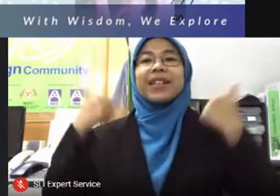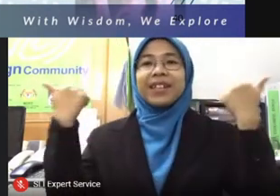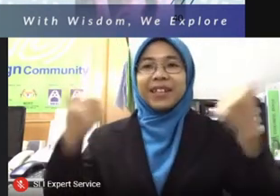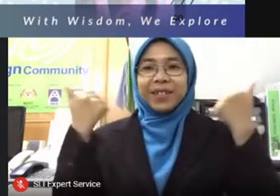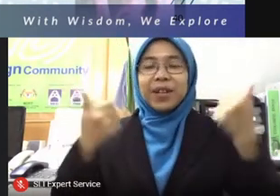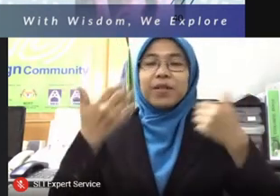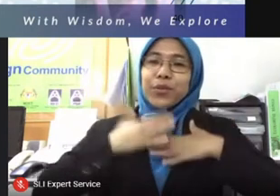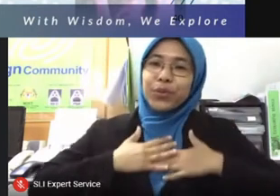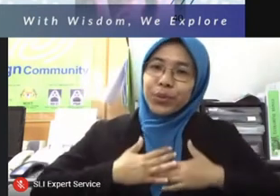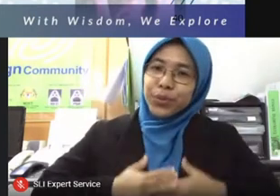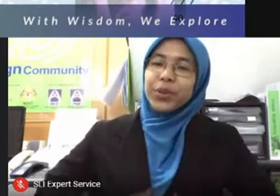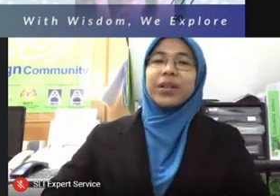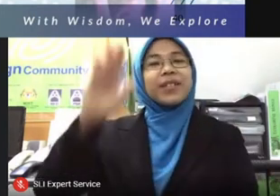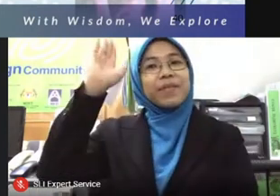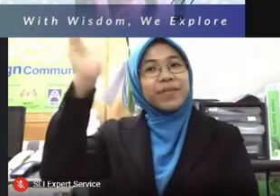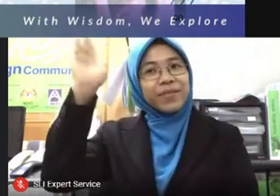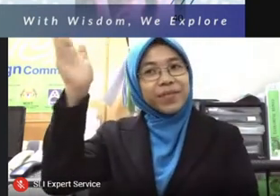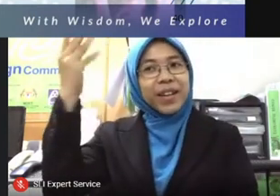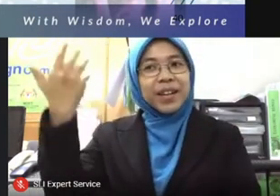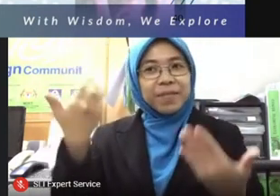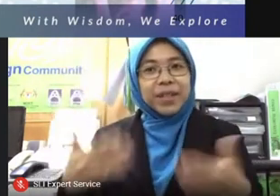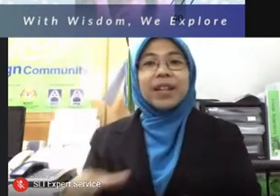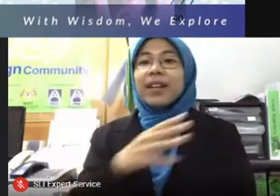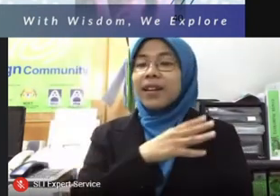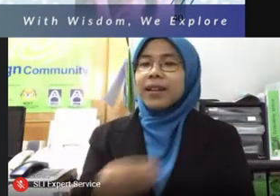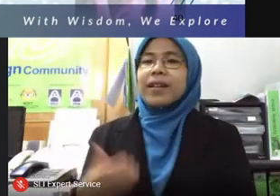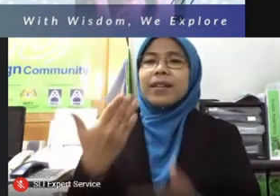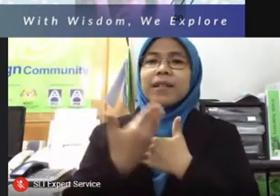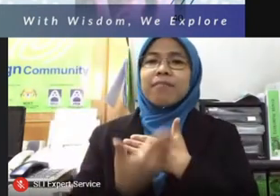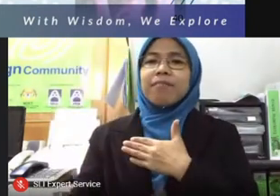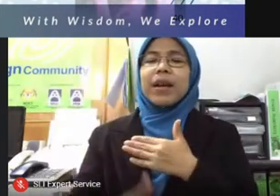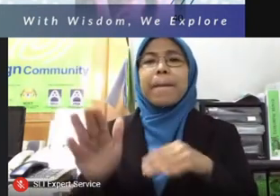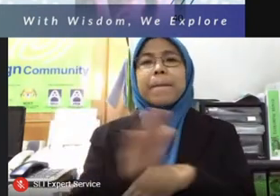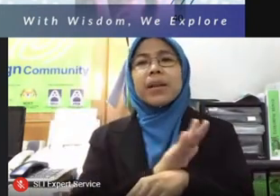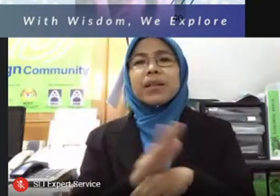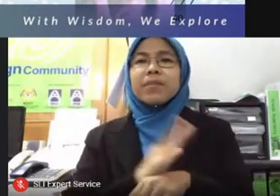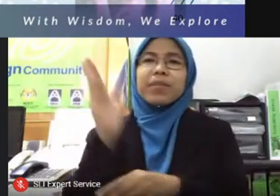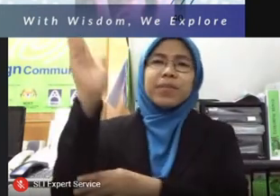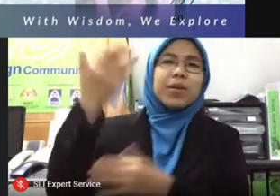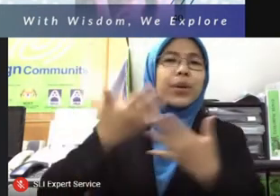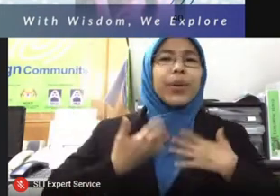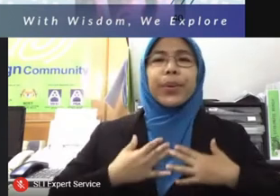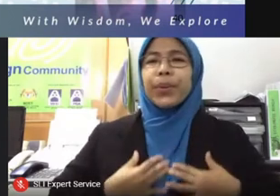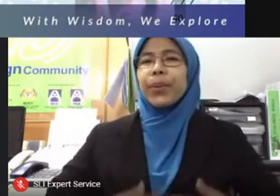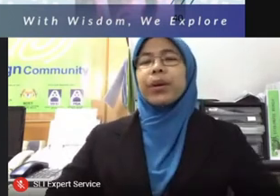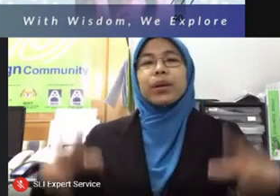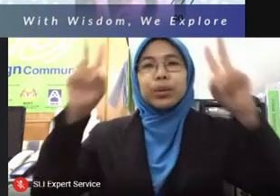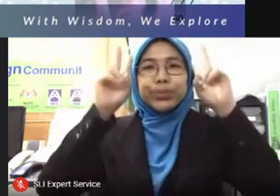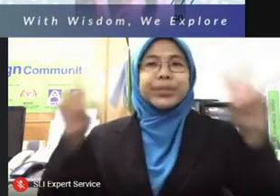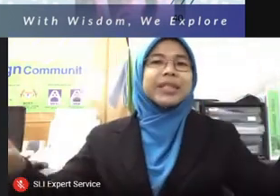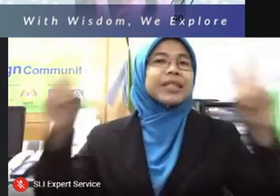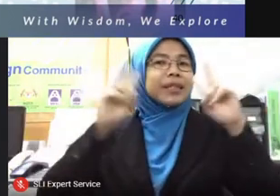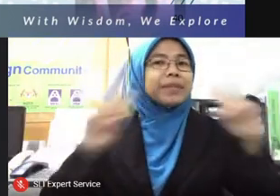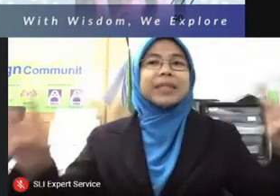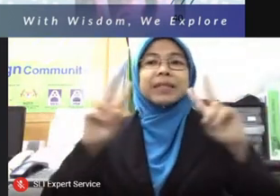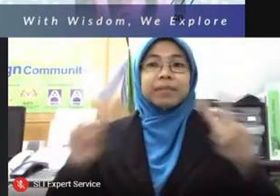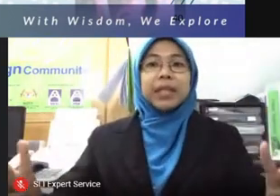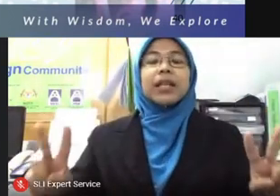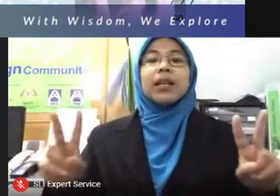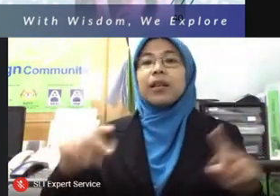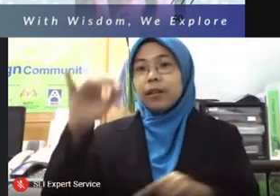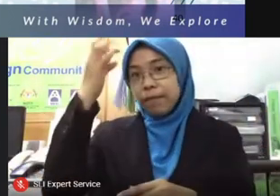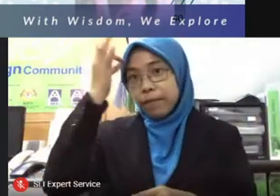lepas presentation, leganya lepas business pitching, leganya lepas kita berhadapan dengan orang. Kita fikirkan yang